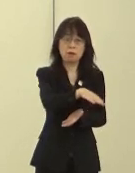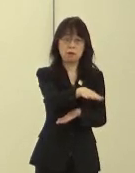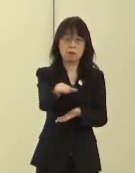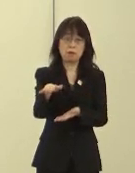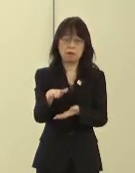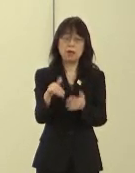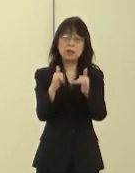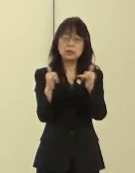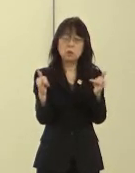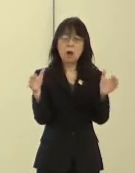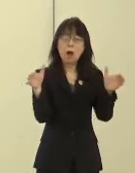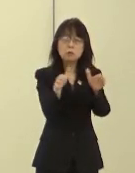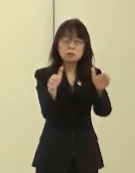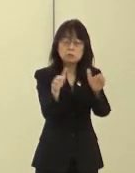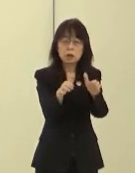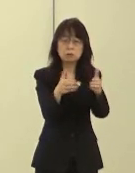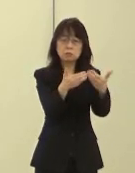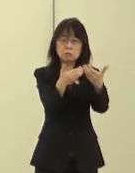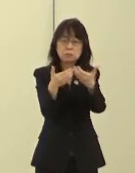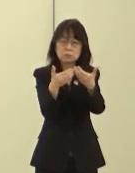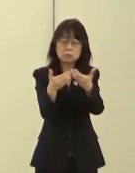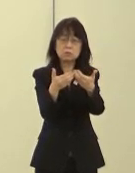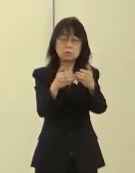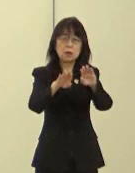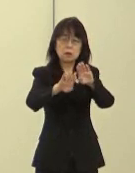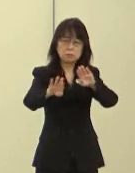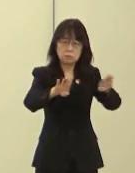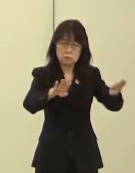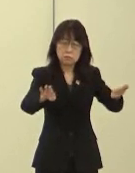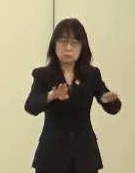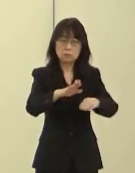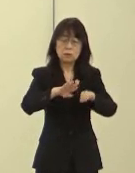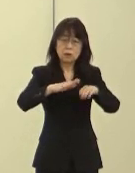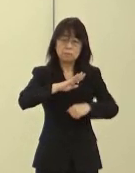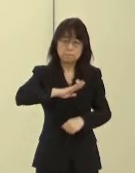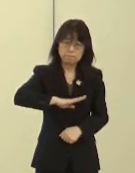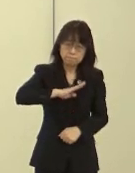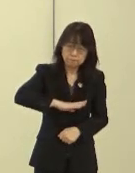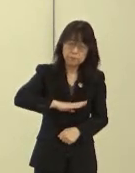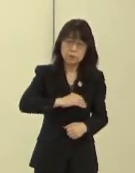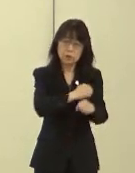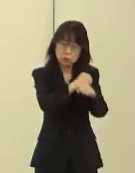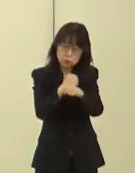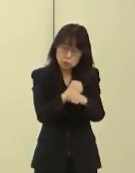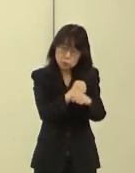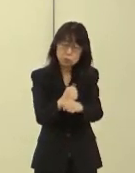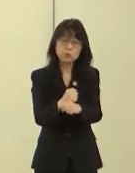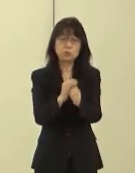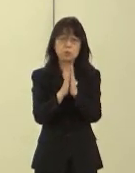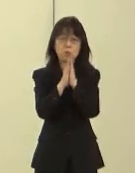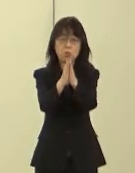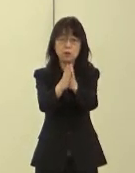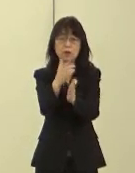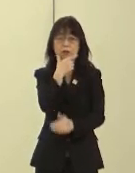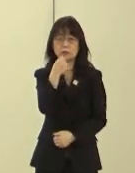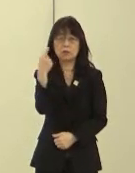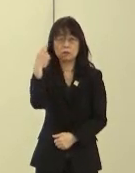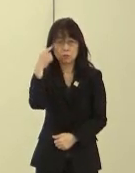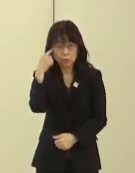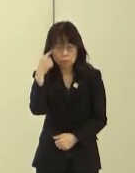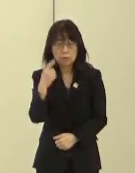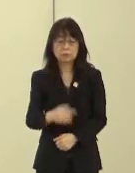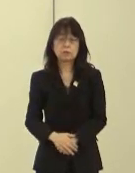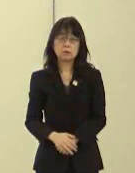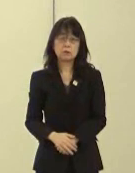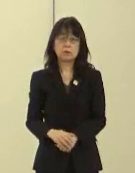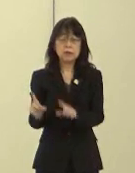人が多く集まる状況を作らないという工夫などについてもお願いをしていきたいというふうに思います。こう